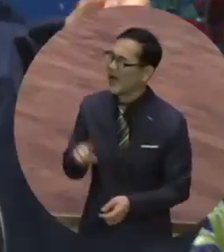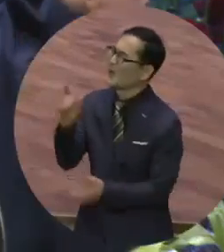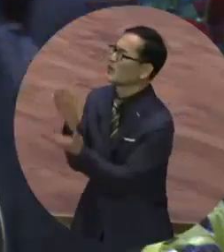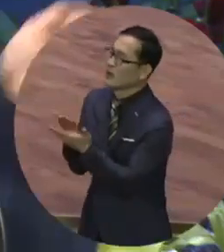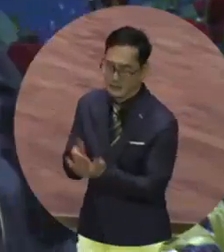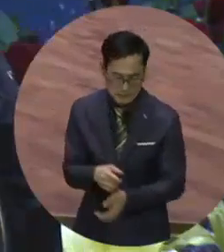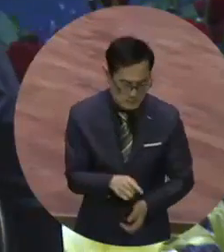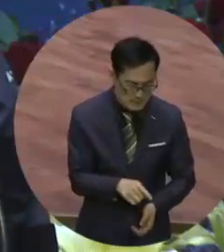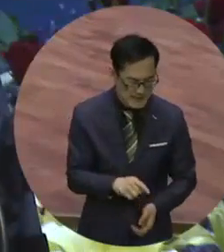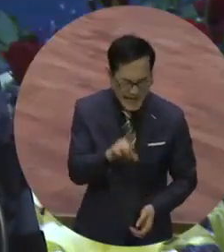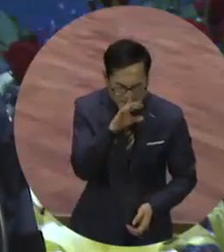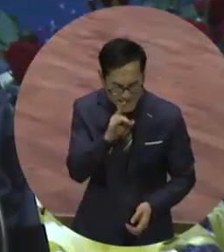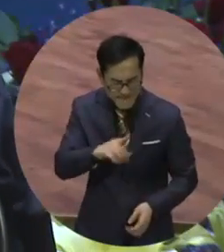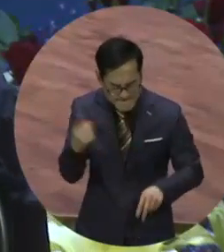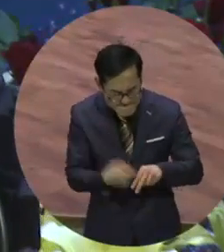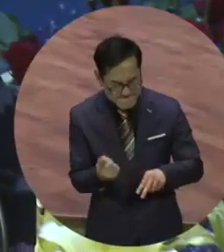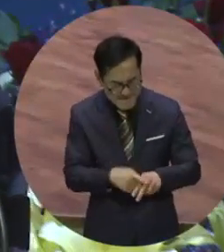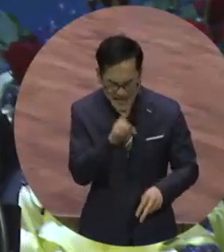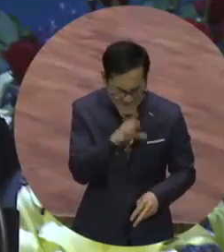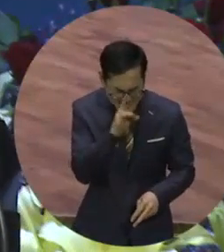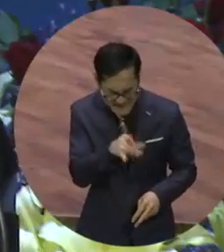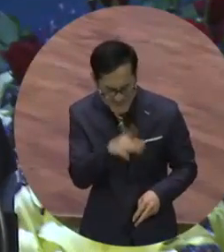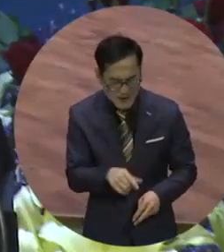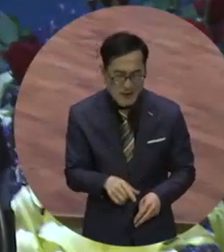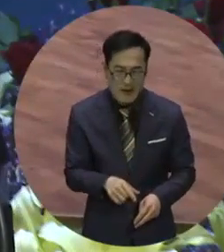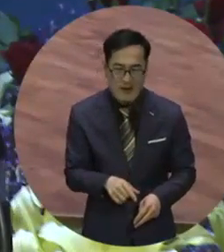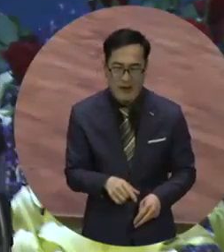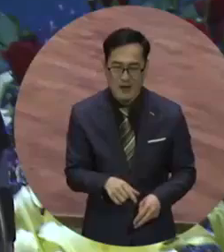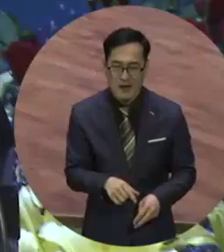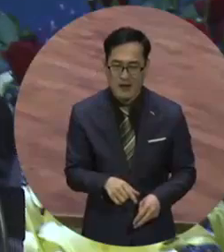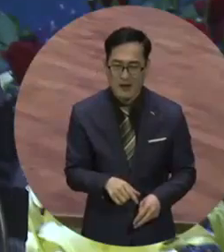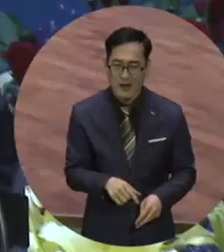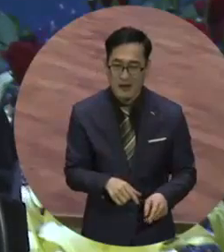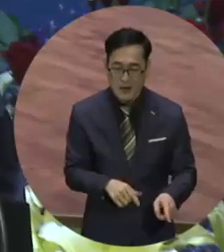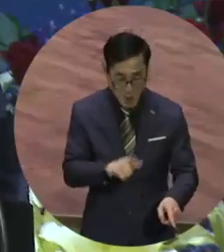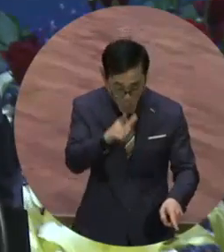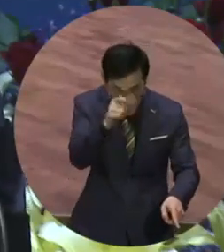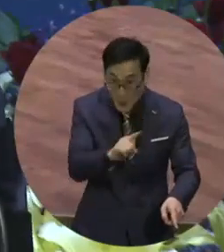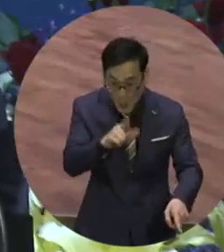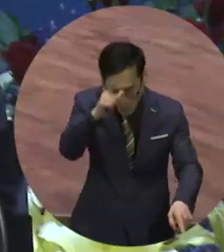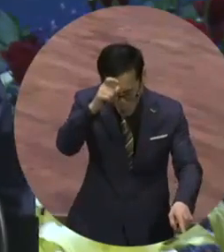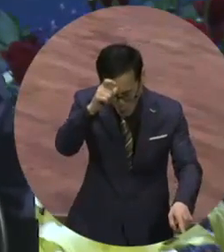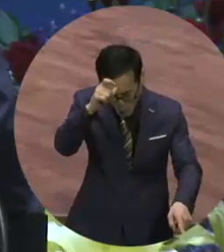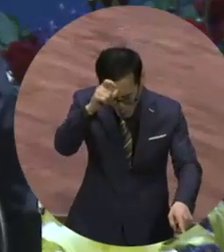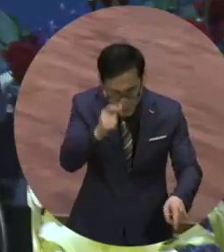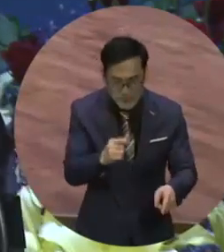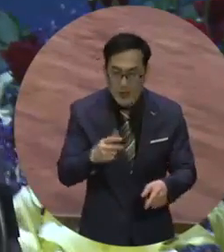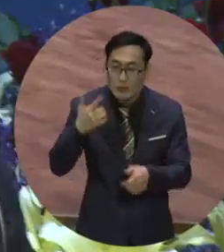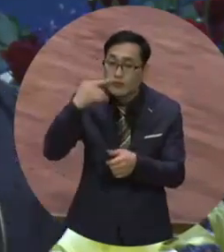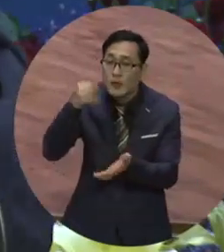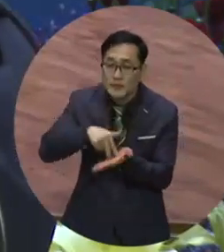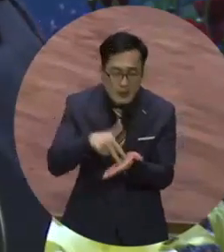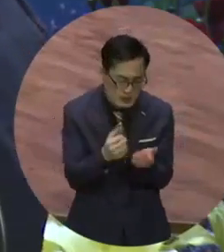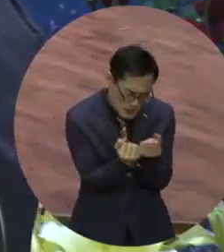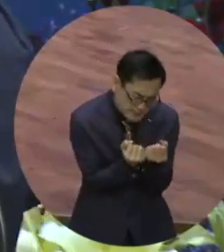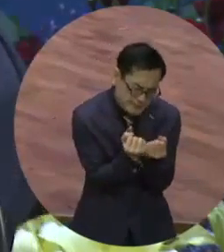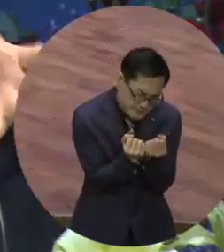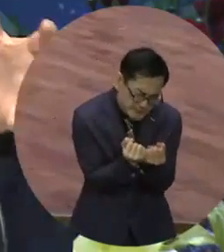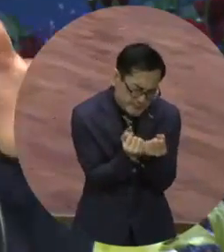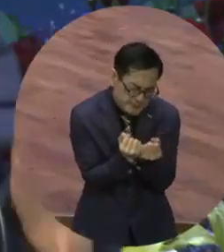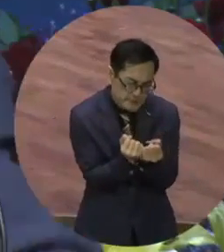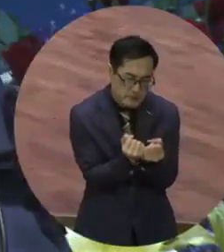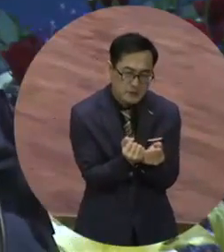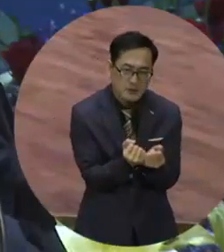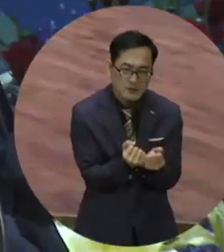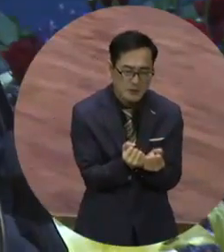또 때리기도 매도치기도 하고 눈물로 호소하기도 하고 이런 방법 저런 방법 부모로서 그렇게 다